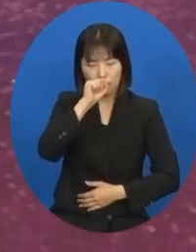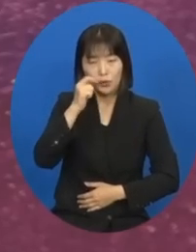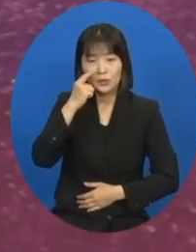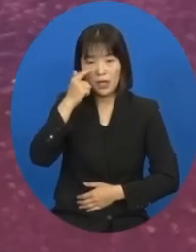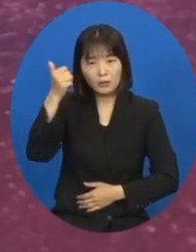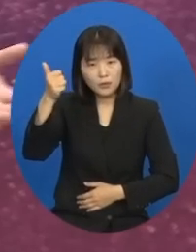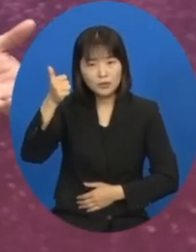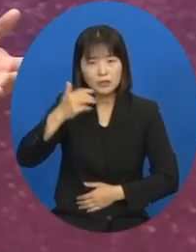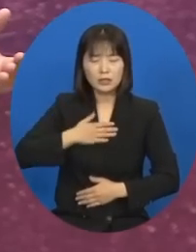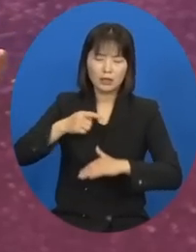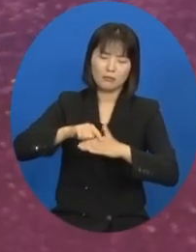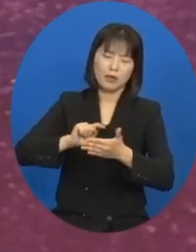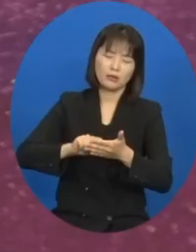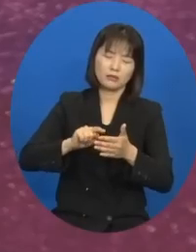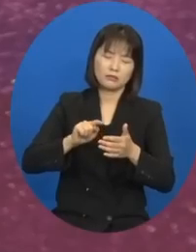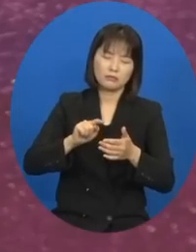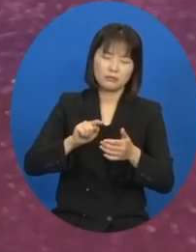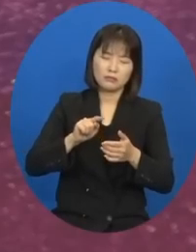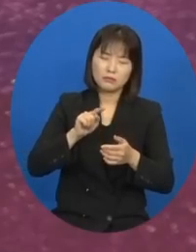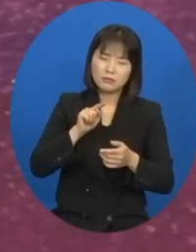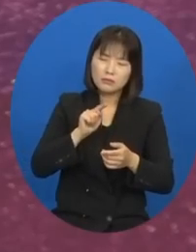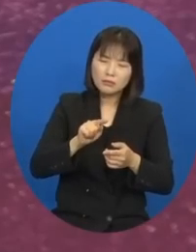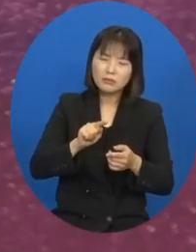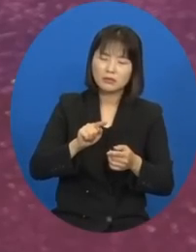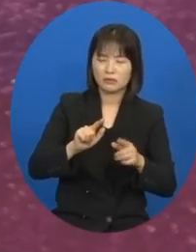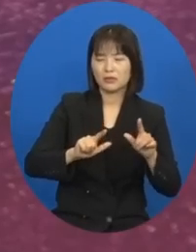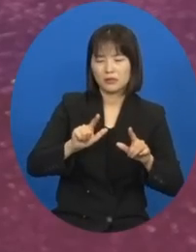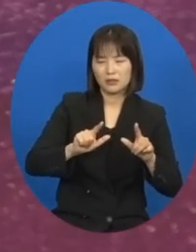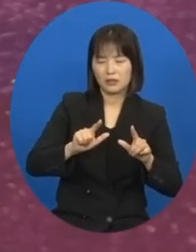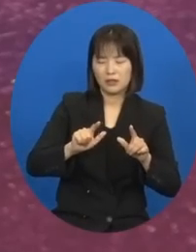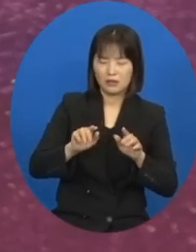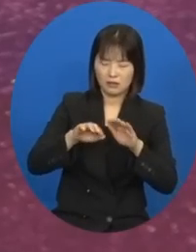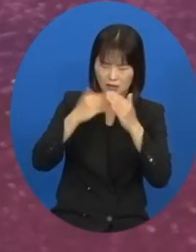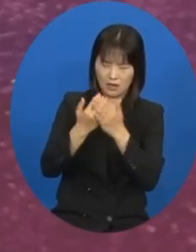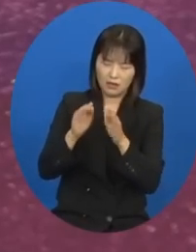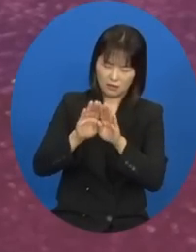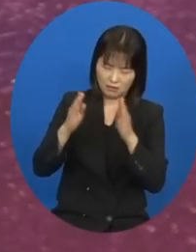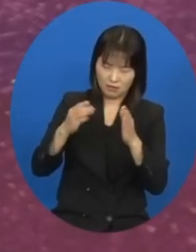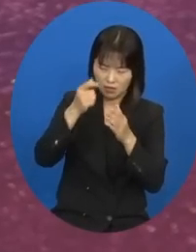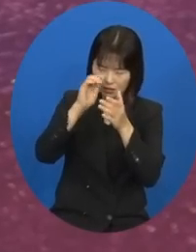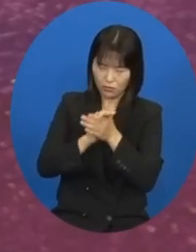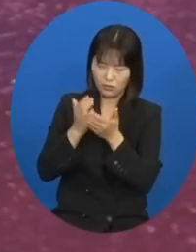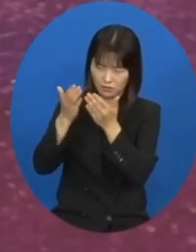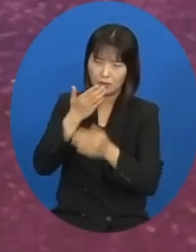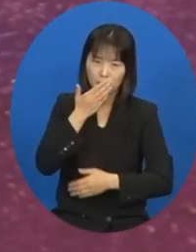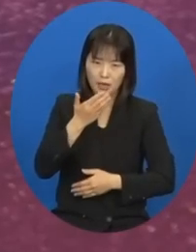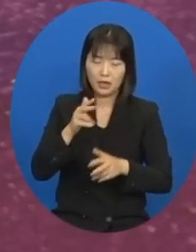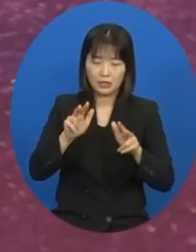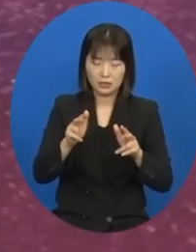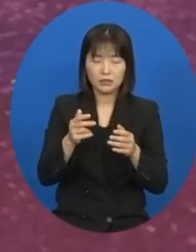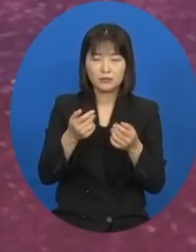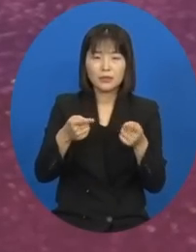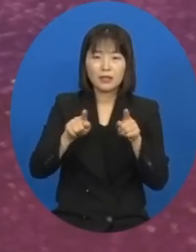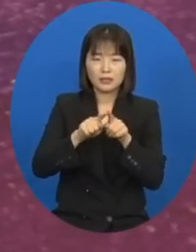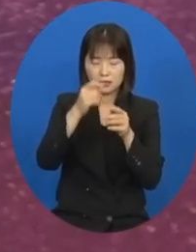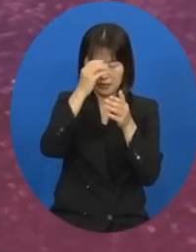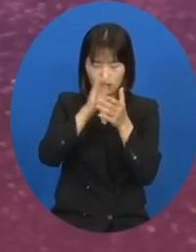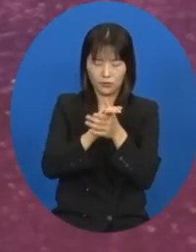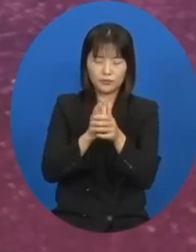내 마음 잃었습니다 오픈하시고 기도할 수 있어요이 시간 나게 주여 한번 부르짖고